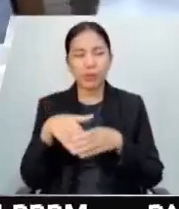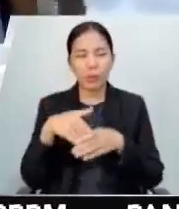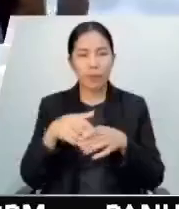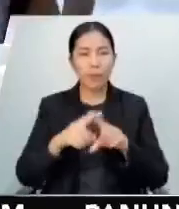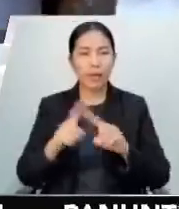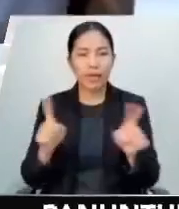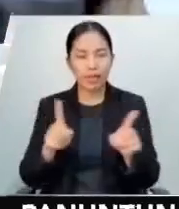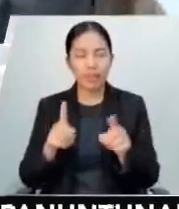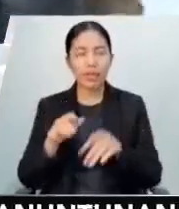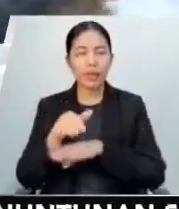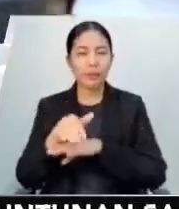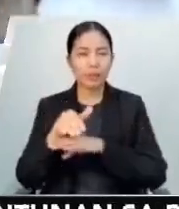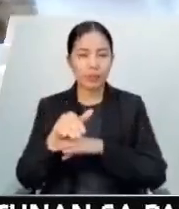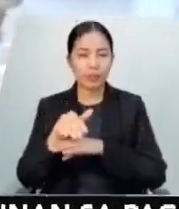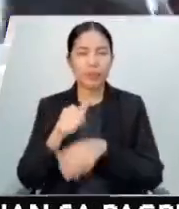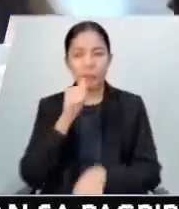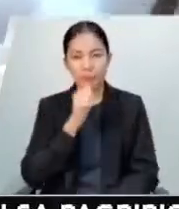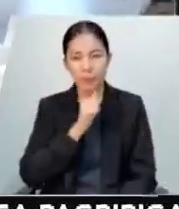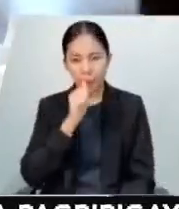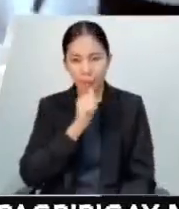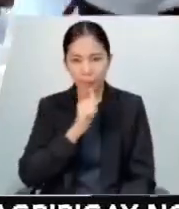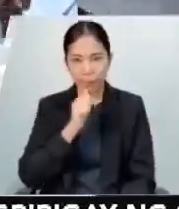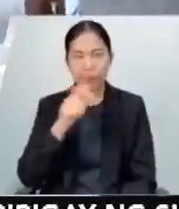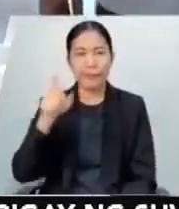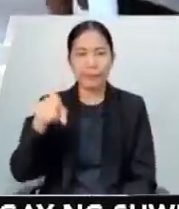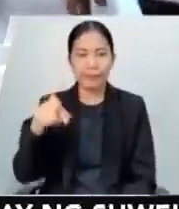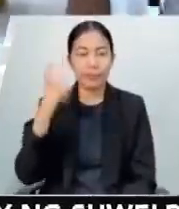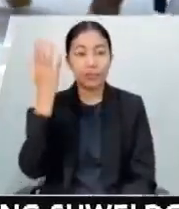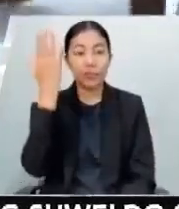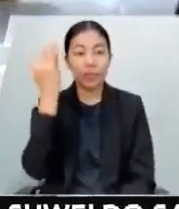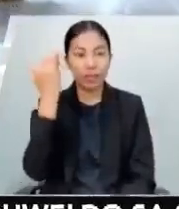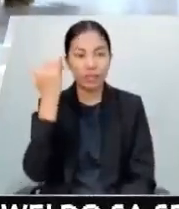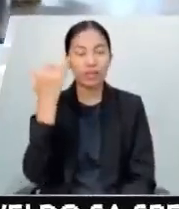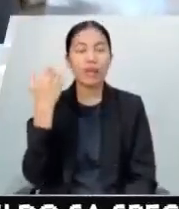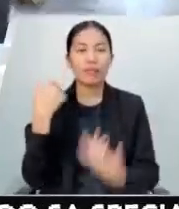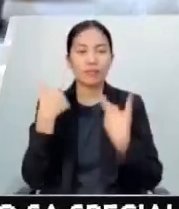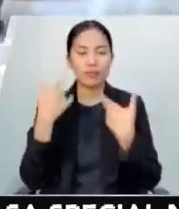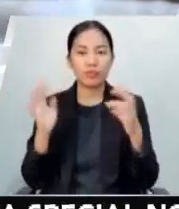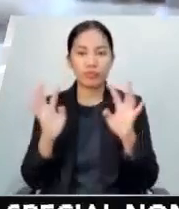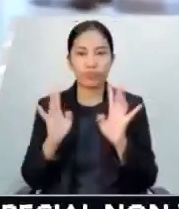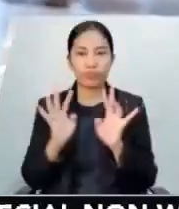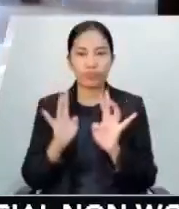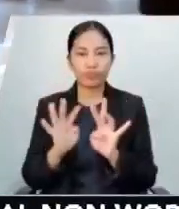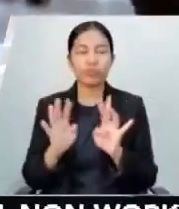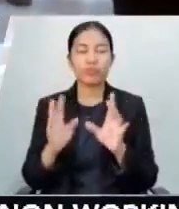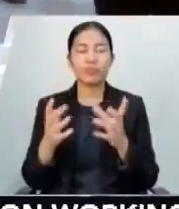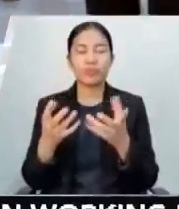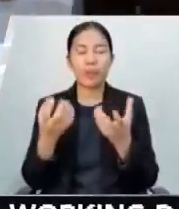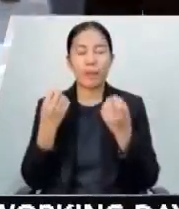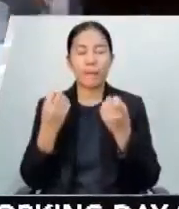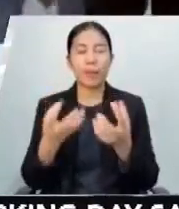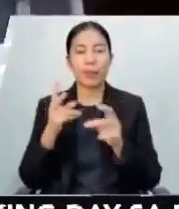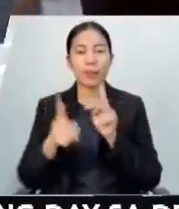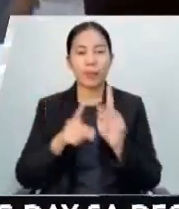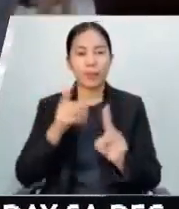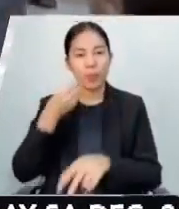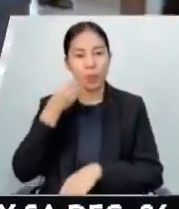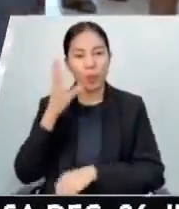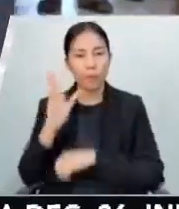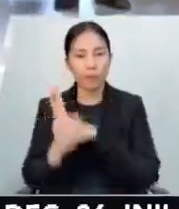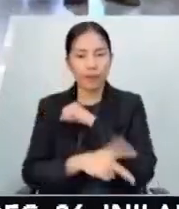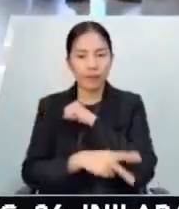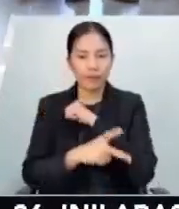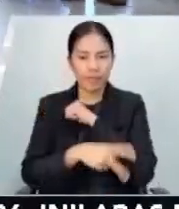kayo ng konting pasensya dahil magsasabay-sabay na kayo na uuwi sa inyo-inyong mga probinsya mula rito sa PITX. Rafi Coney?